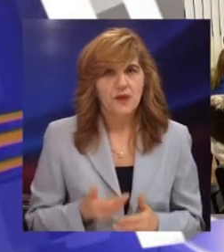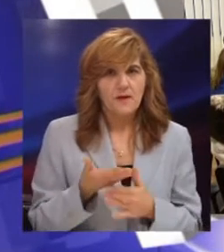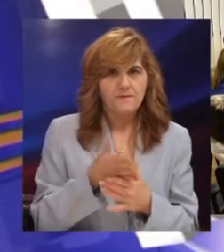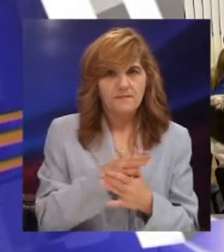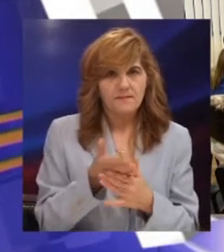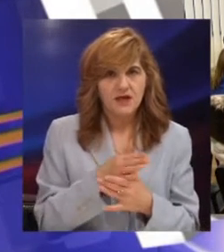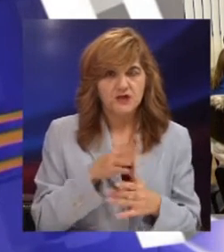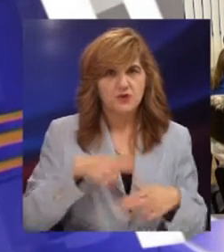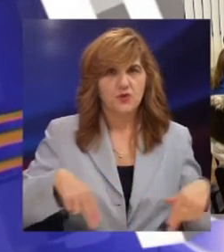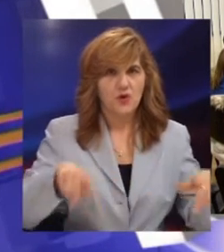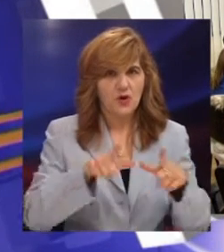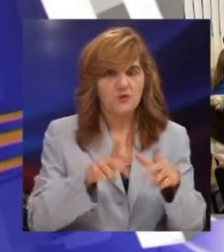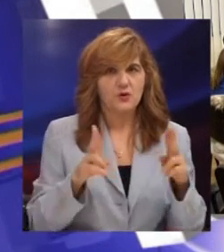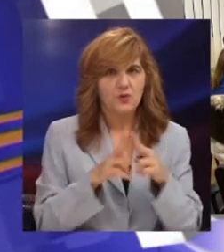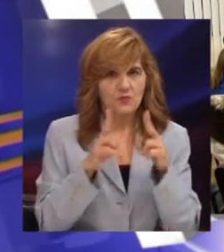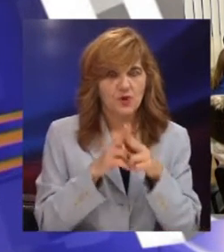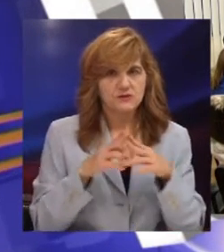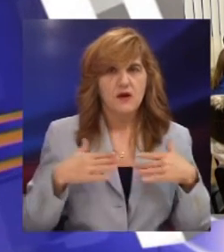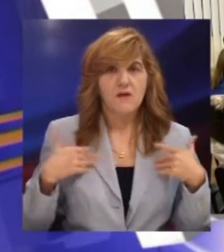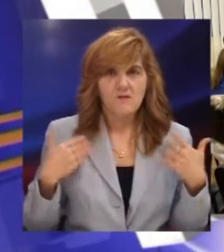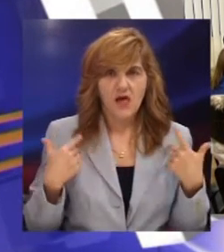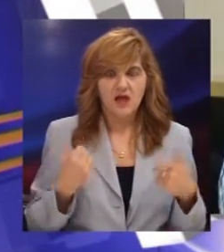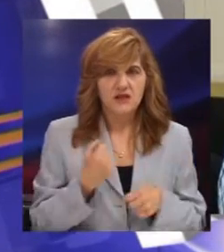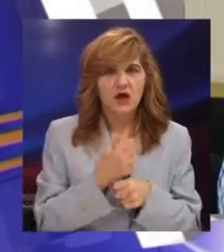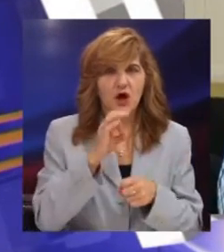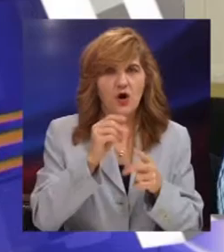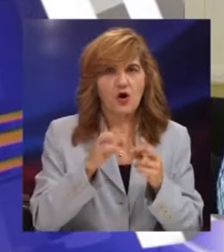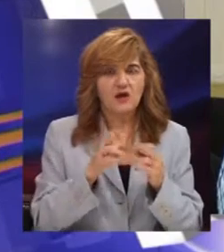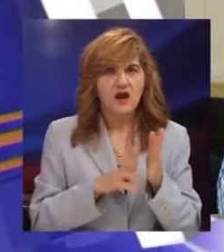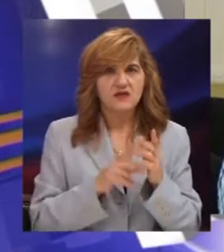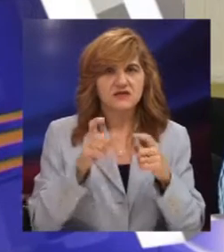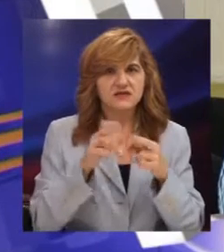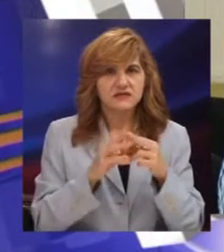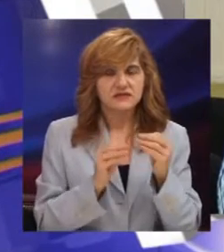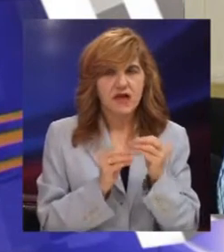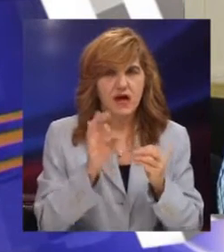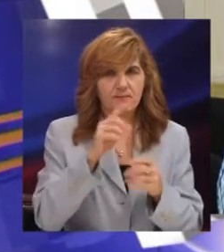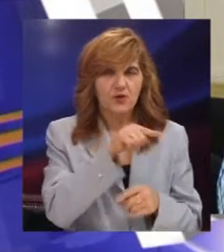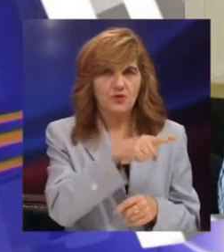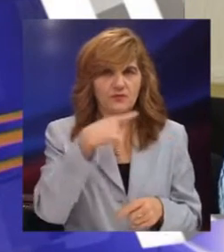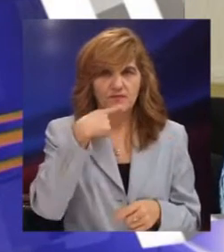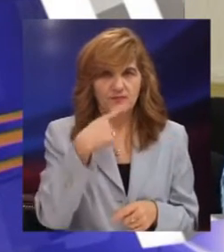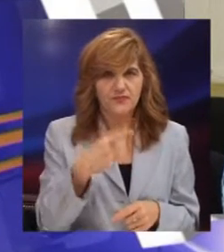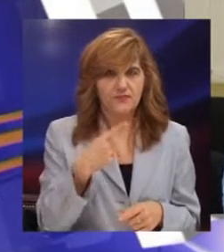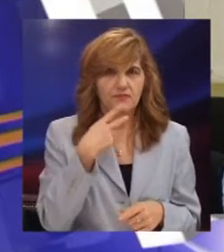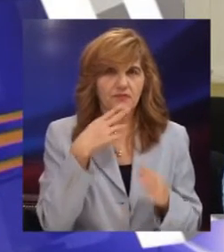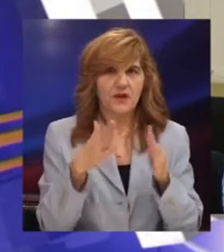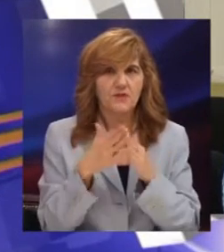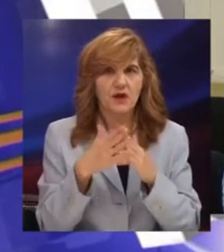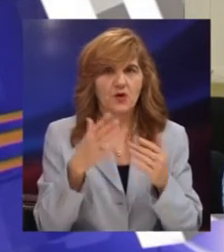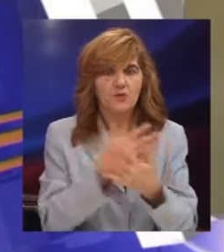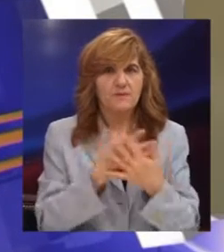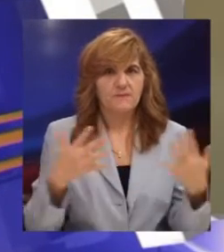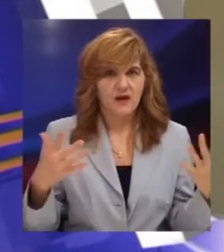Među onima koji su došli da se upoznaju sa programom Komore mladih je i Goran Sabo. Za rad Komore mladih Goran je, kako kaže, saznao preko